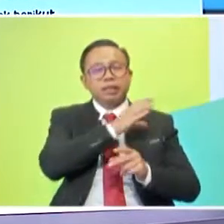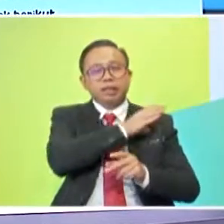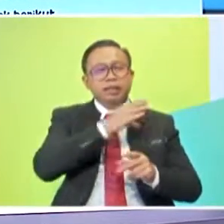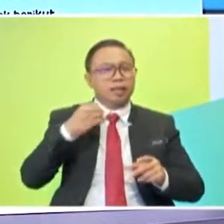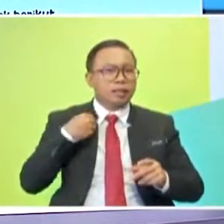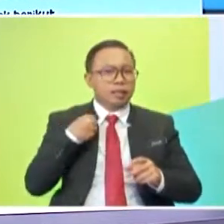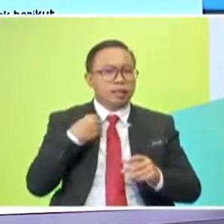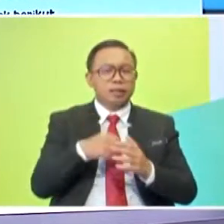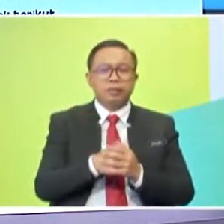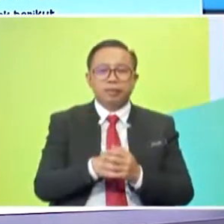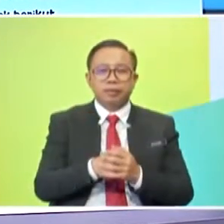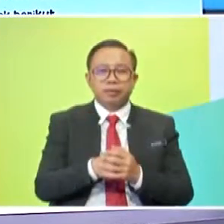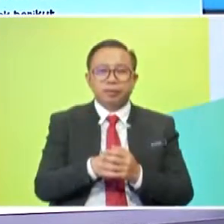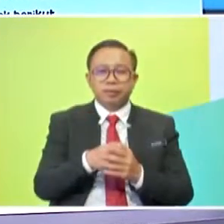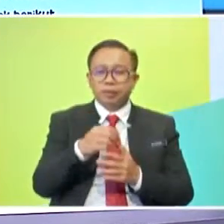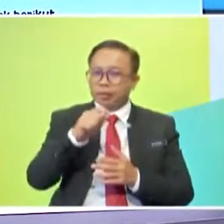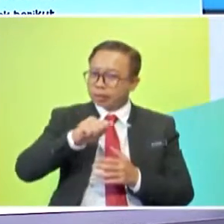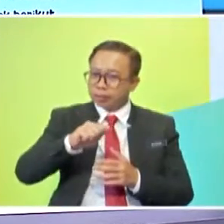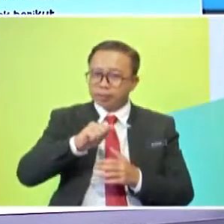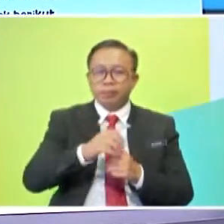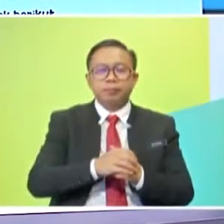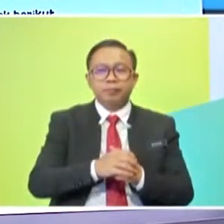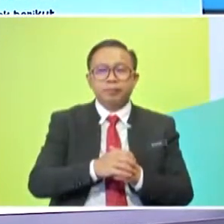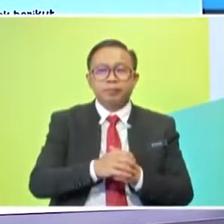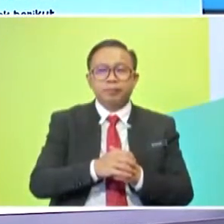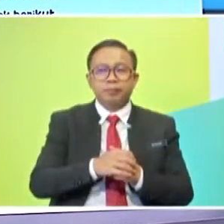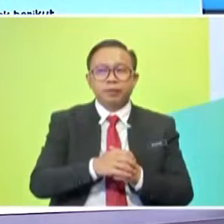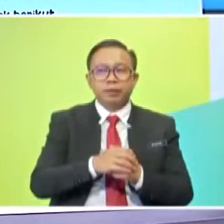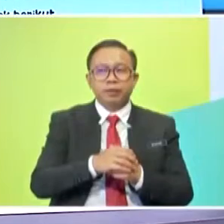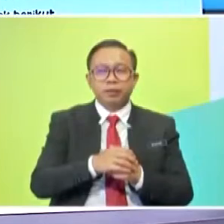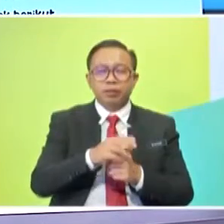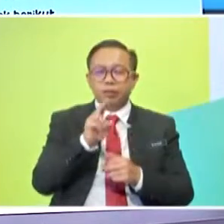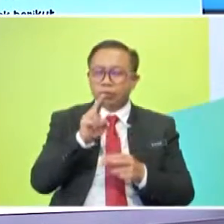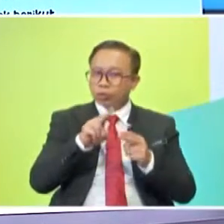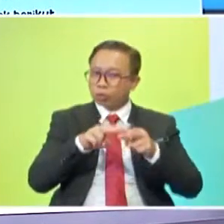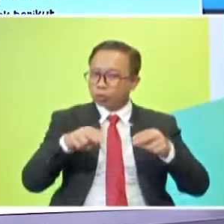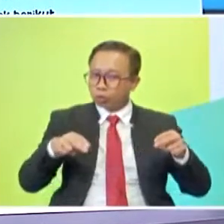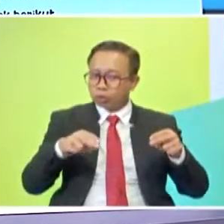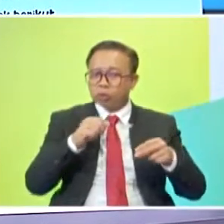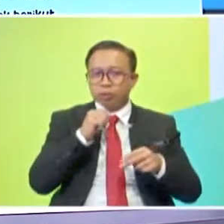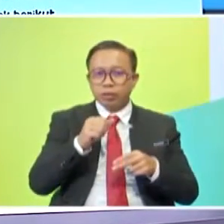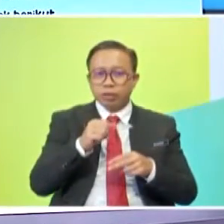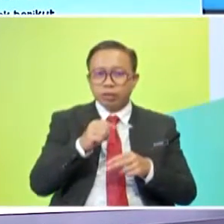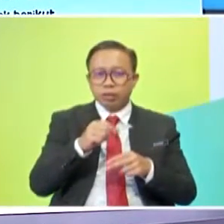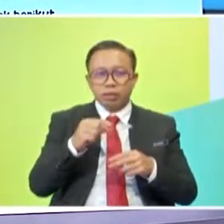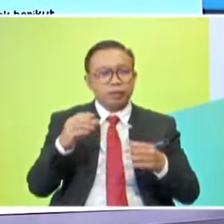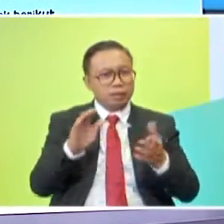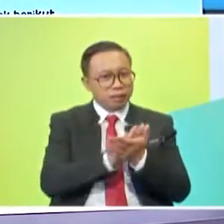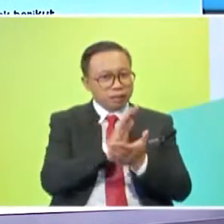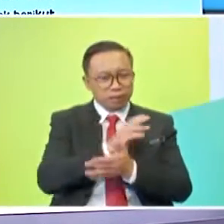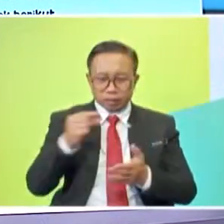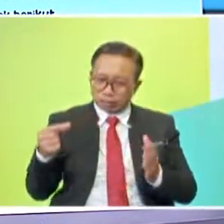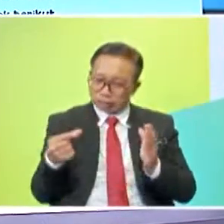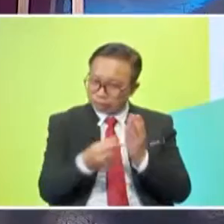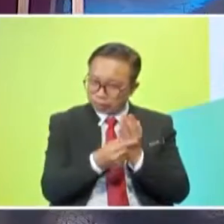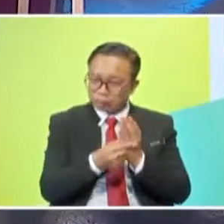pemadam Oke unit bukan peyang kita akan gunakan yang pertama klip kertas Hai apa nyinyir a